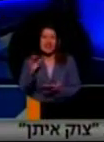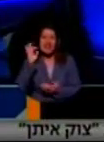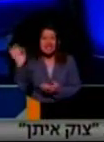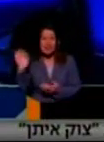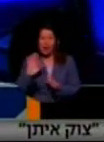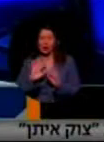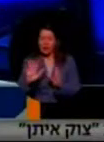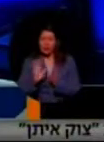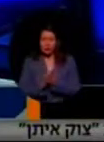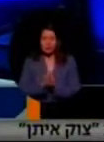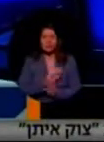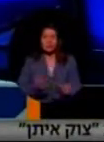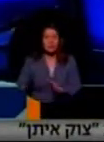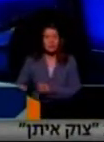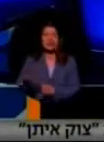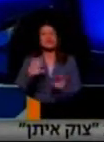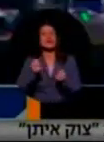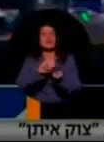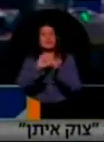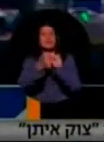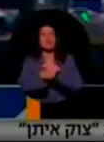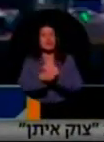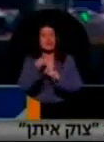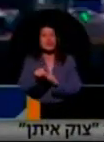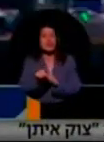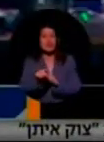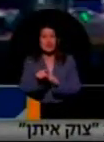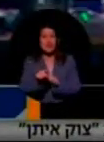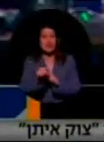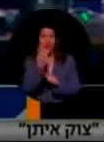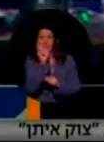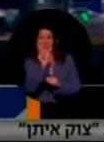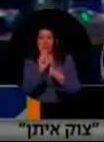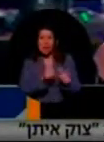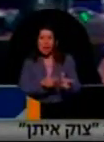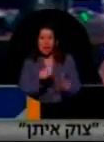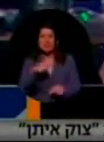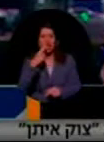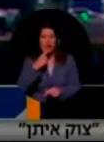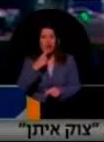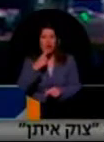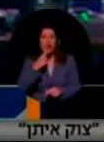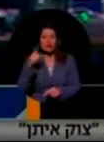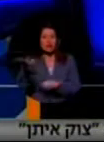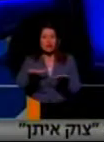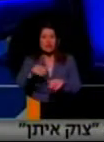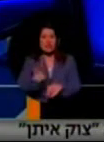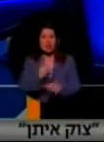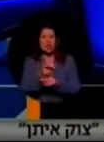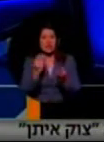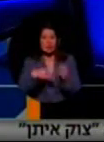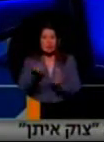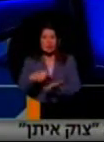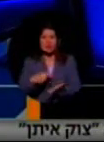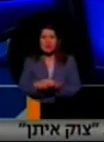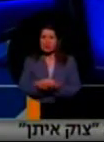ממבצע למלחמה, זה יחייב את הממשלה בעצם לשלם פיצויים להרבה יותר אנשים. לא, זה יוצר